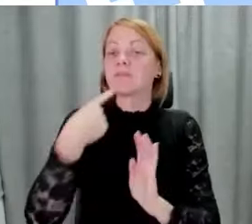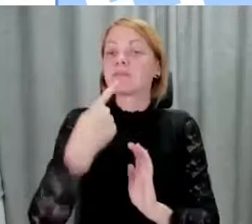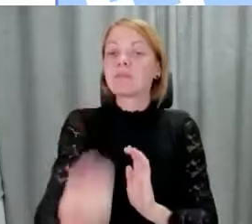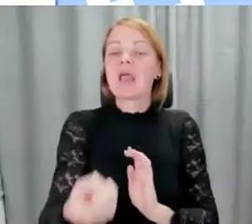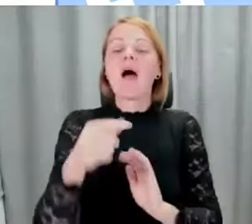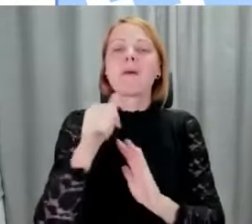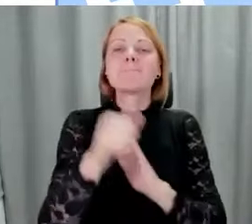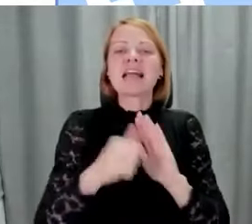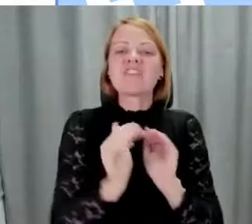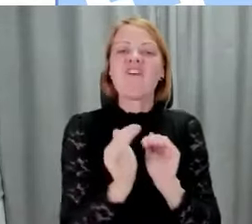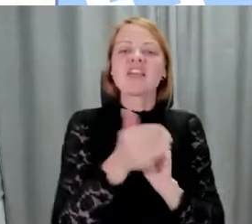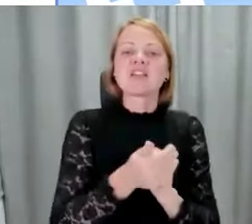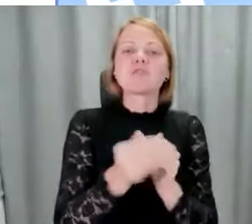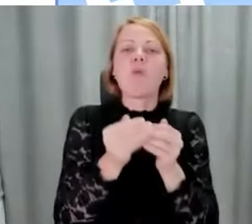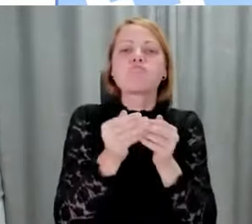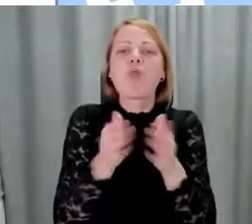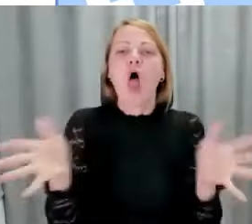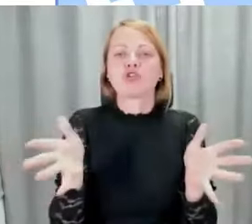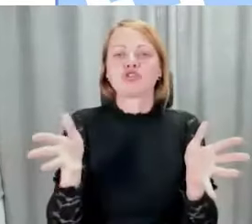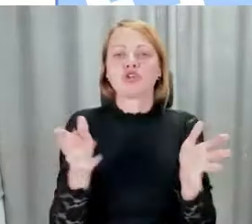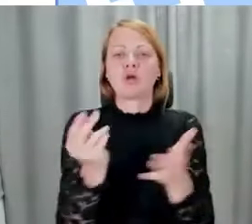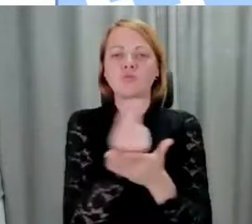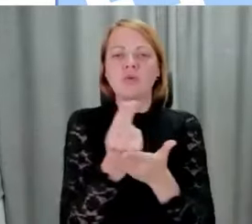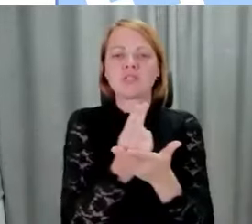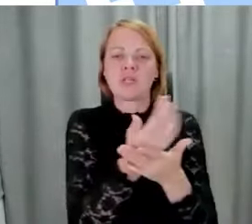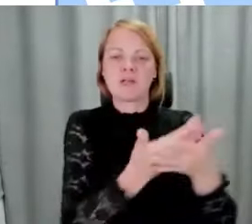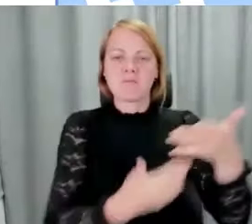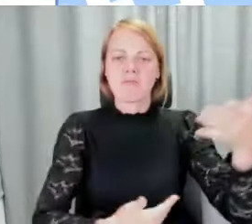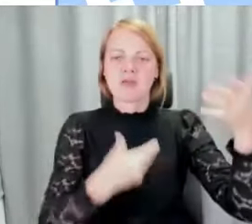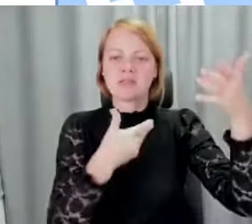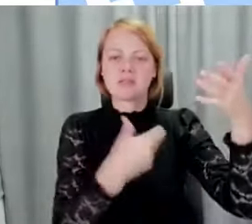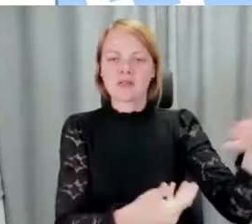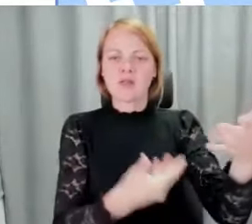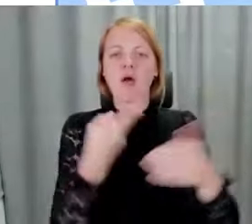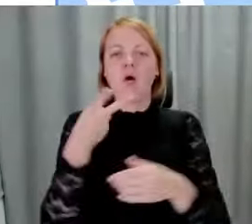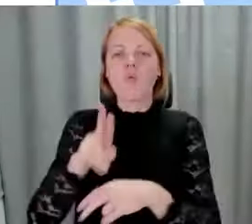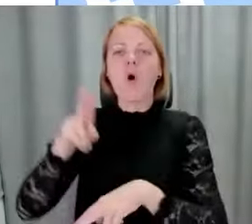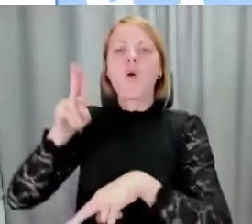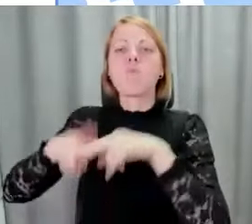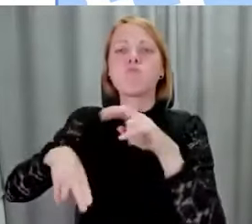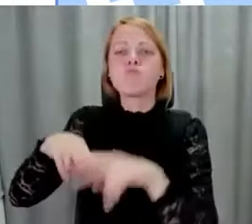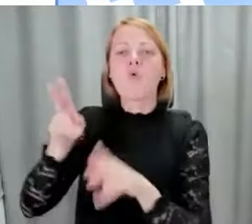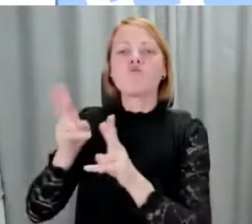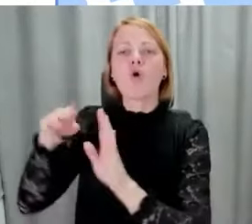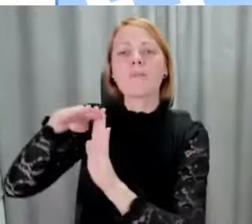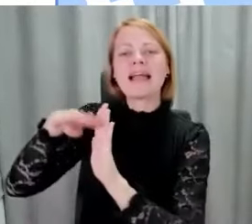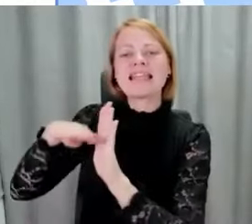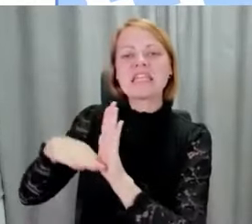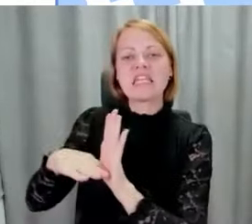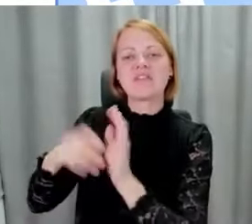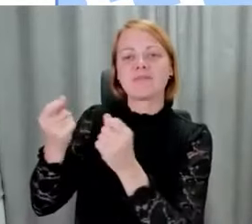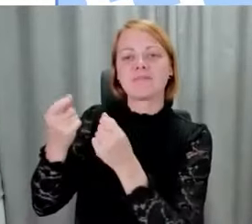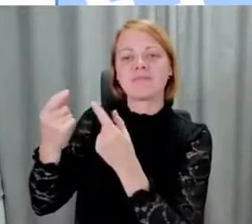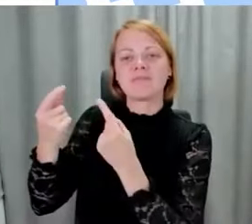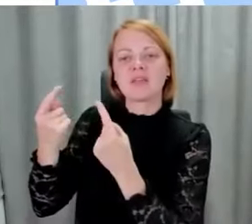daudz plašāks termins nekā tikai tas, ko mēs saprotam ar, nu, ko risinās būvnormatīvas. Būvnormatīvas risinās tikai tās, kur